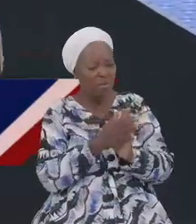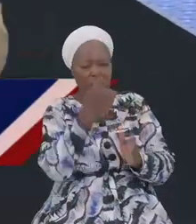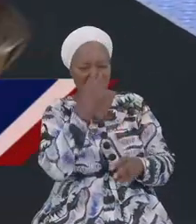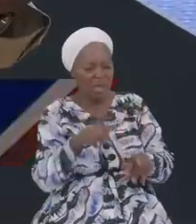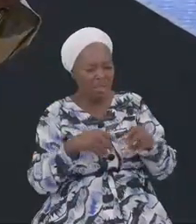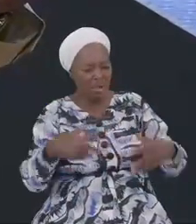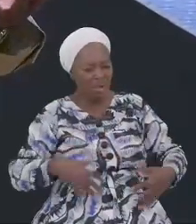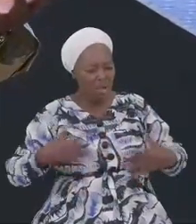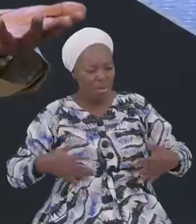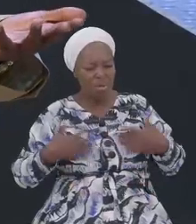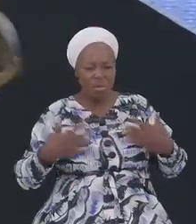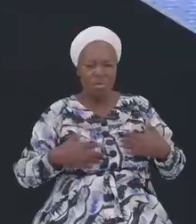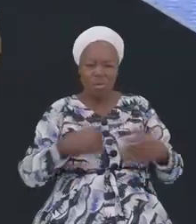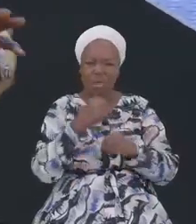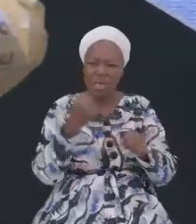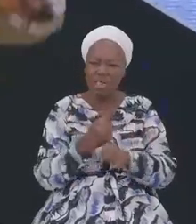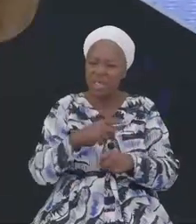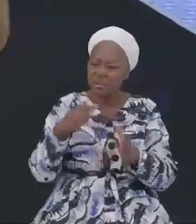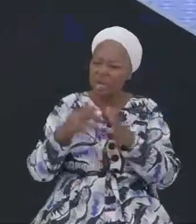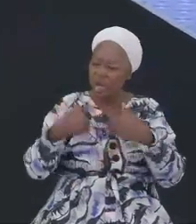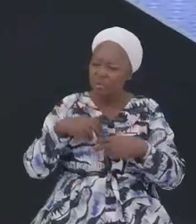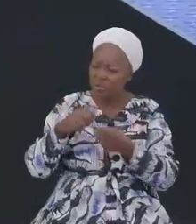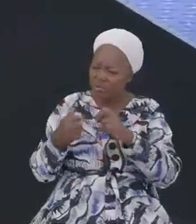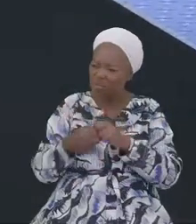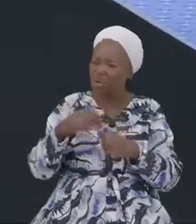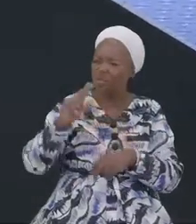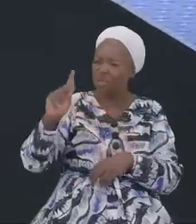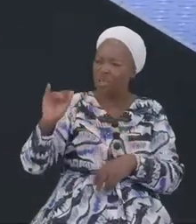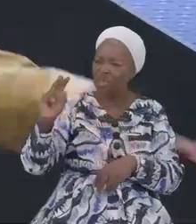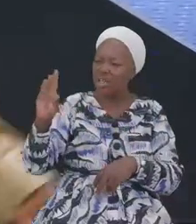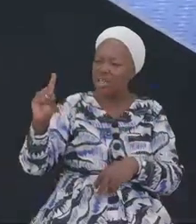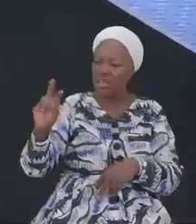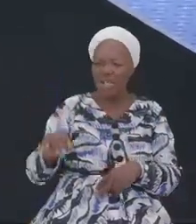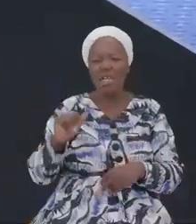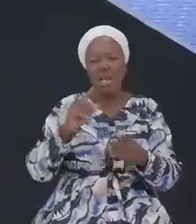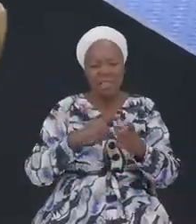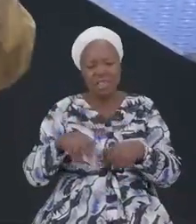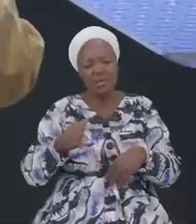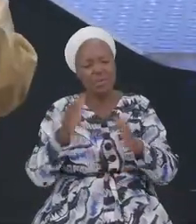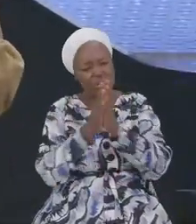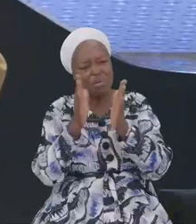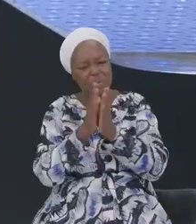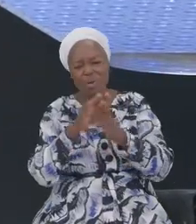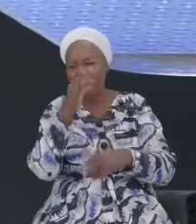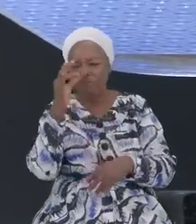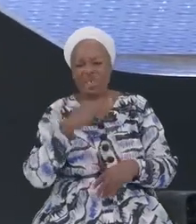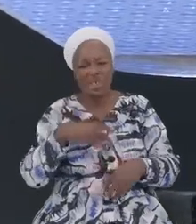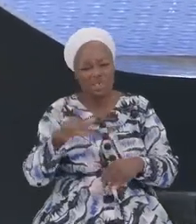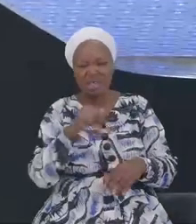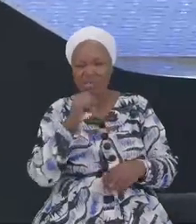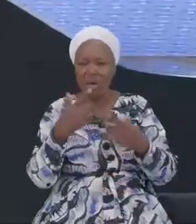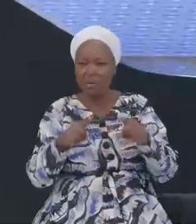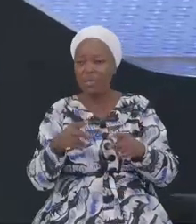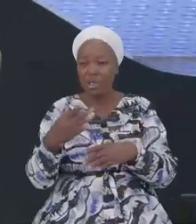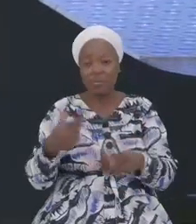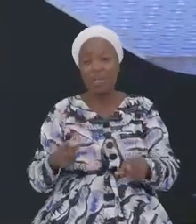jeune âge, tel a des problèmes de reins. Nous prions, nous jeûnons. Et les choses ne se produisent pas. Les choses se